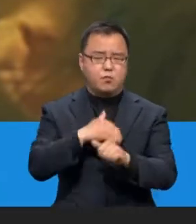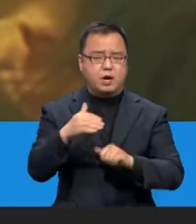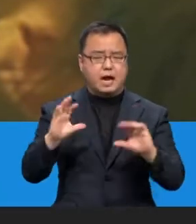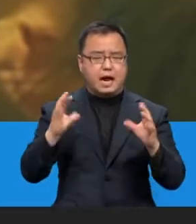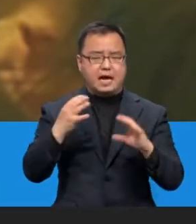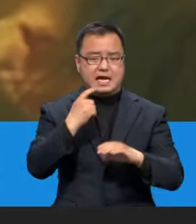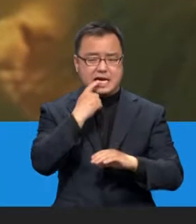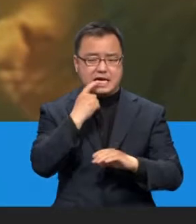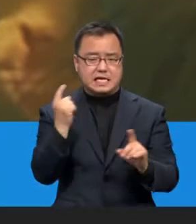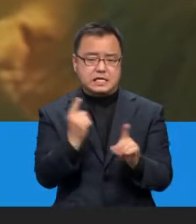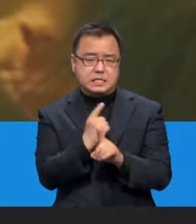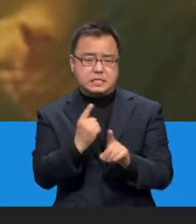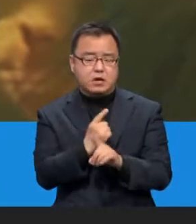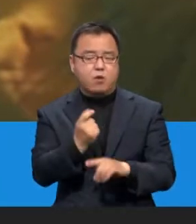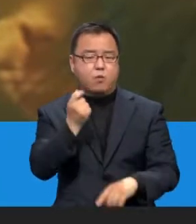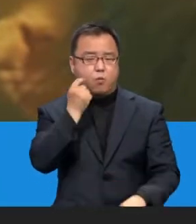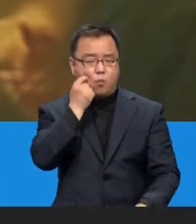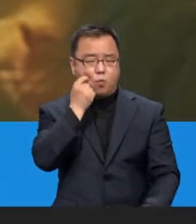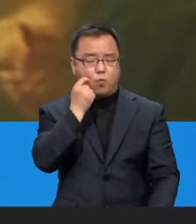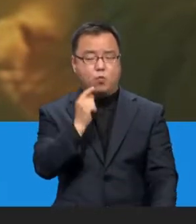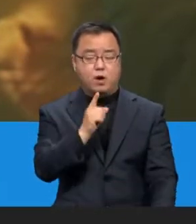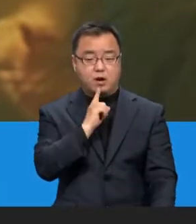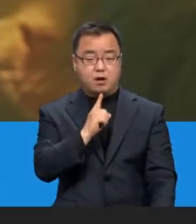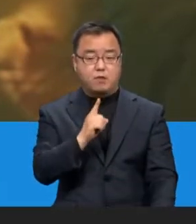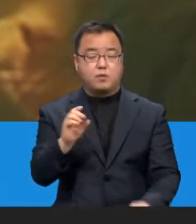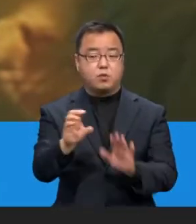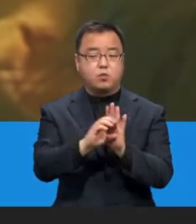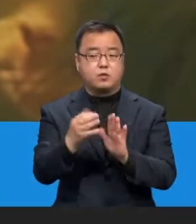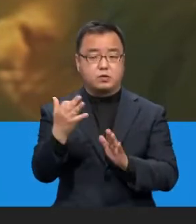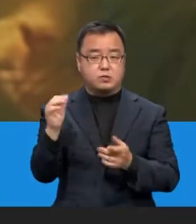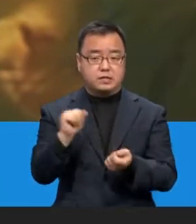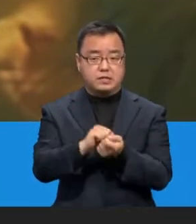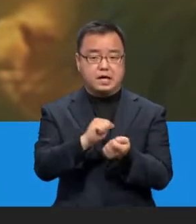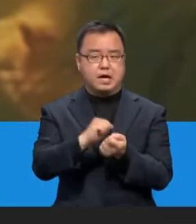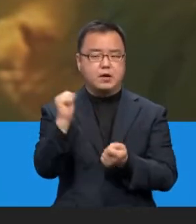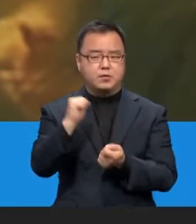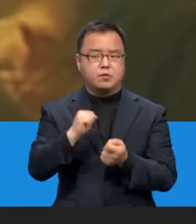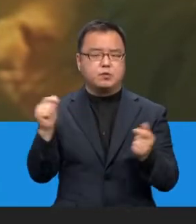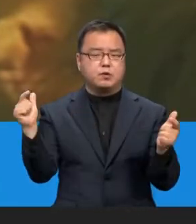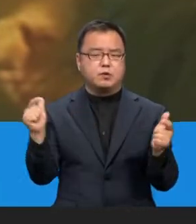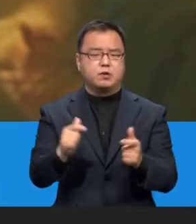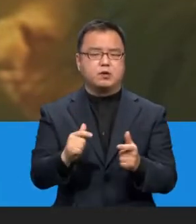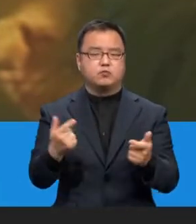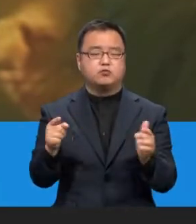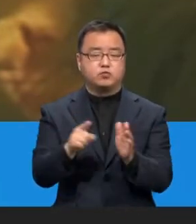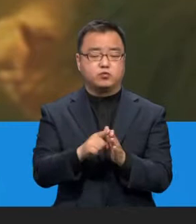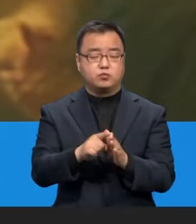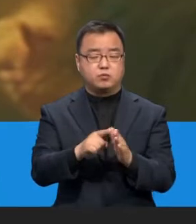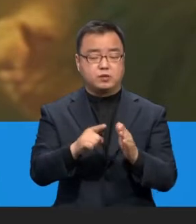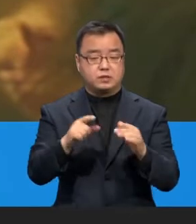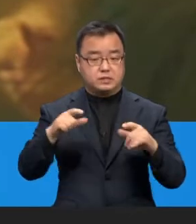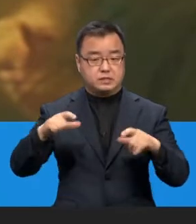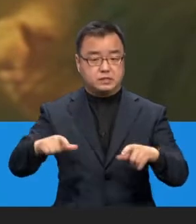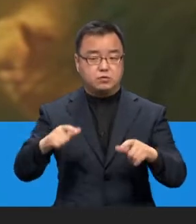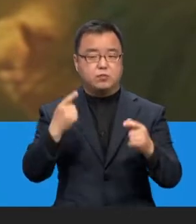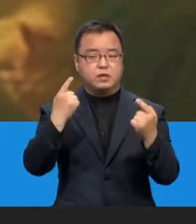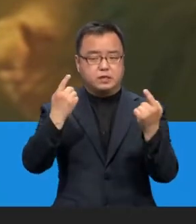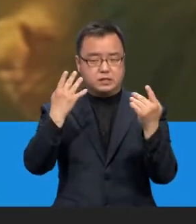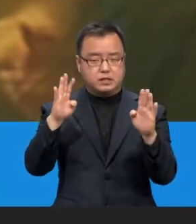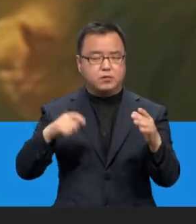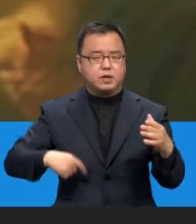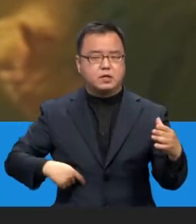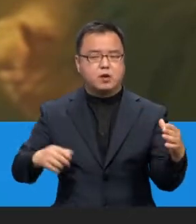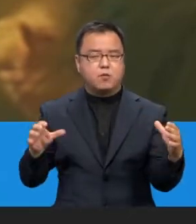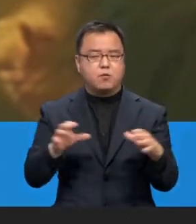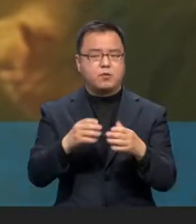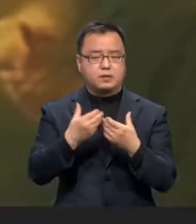나왔습니다 또 코나 입 의 감염률을 낮추기 위해 지역과 대학이 협력을 시작한 사례도 오늘 전해드립니다 자세한